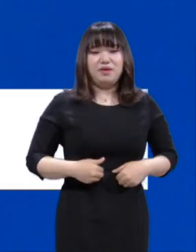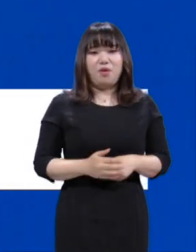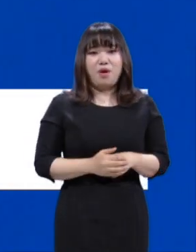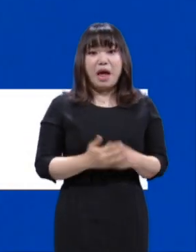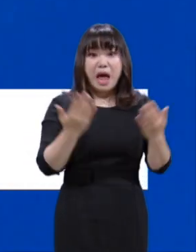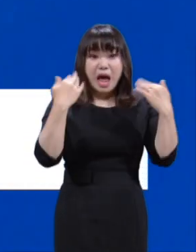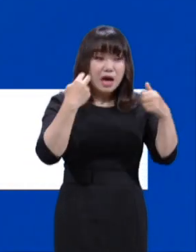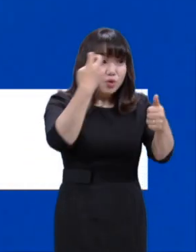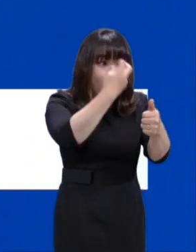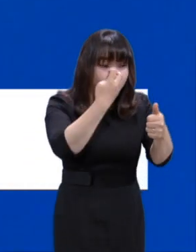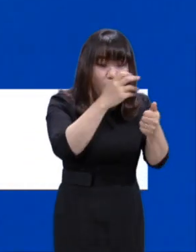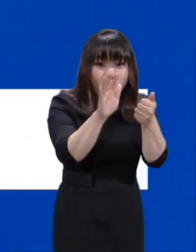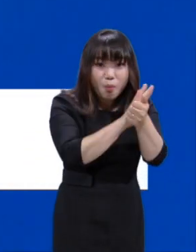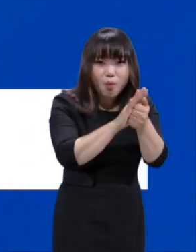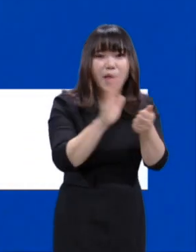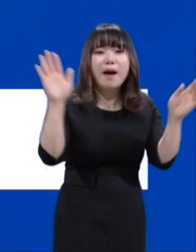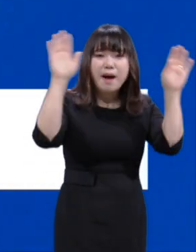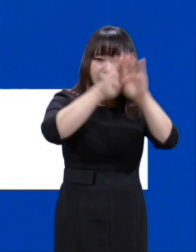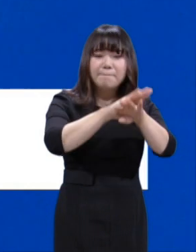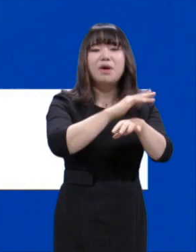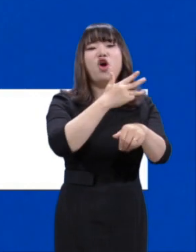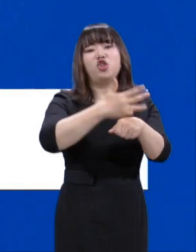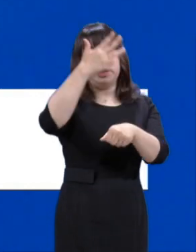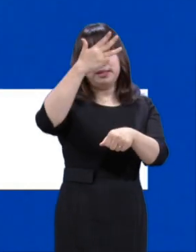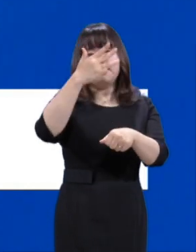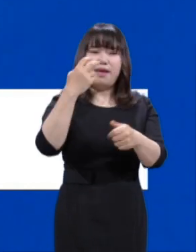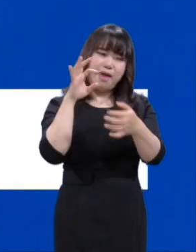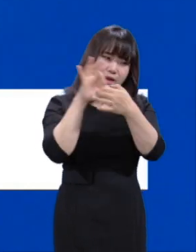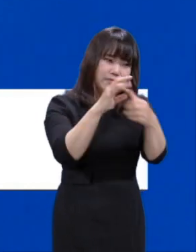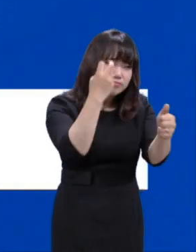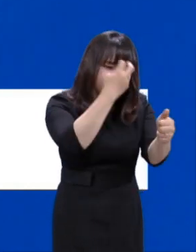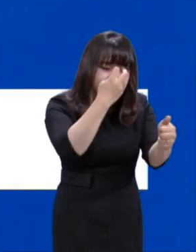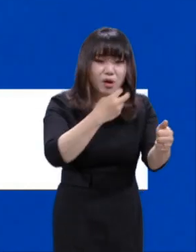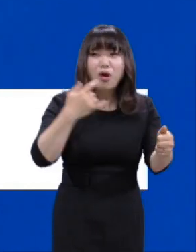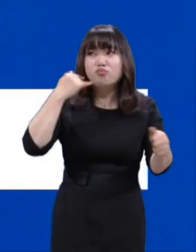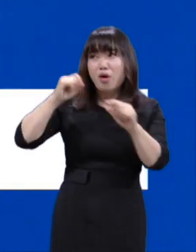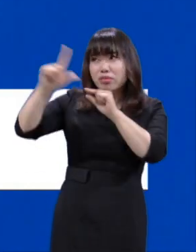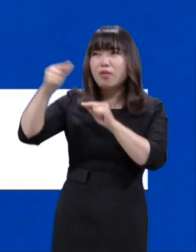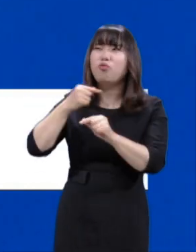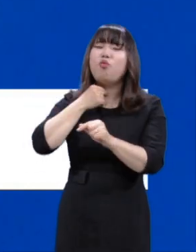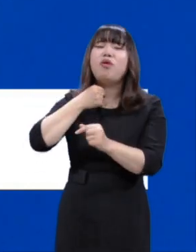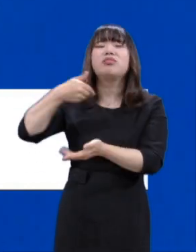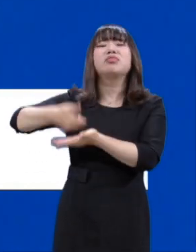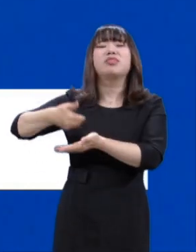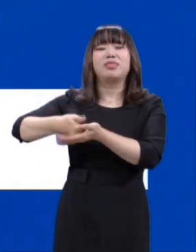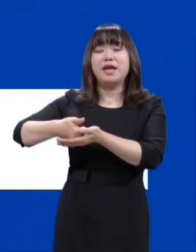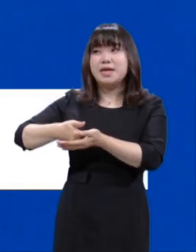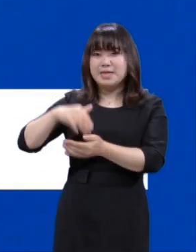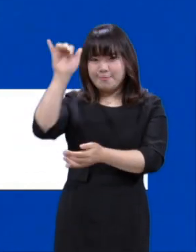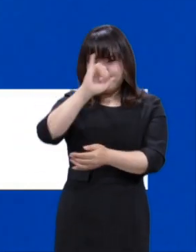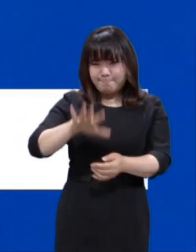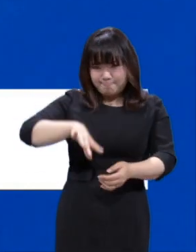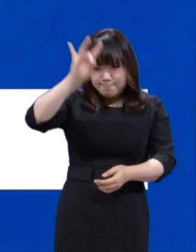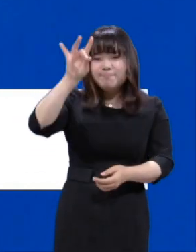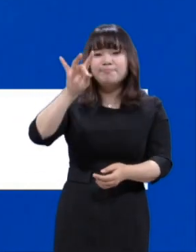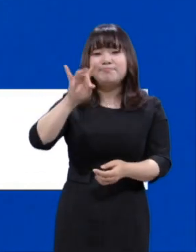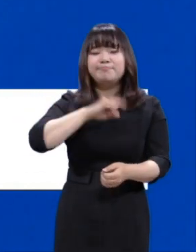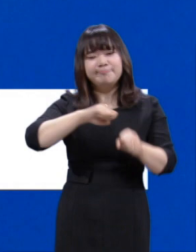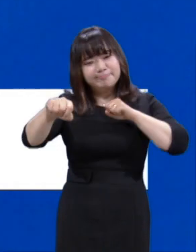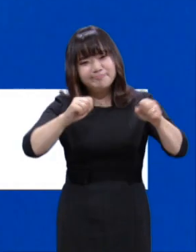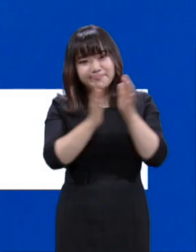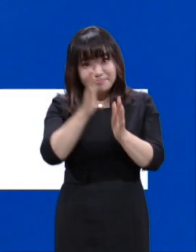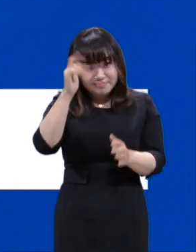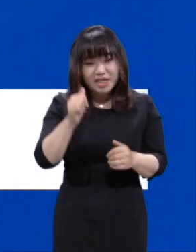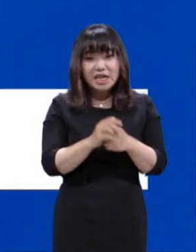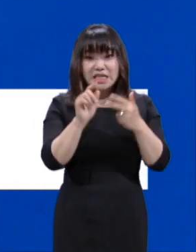오후 8시까지 확대를 결제했습니다. 많은 학부모가 원하던 일이기에 전국 최초로 이를 선도하고자 합니다. 7월